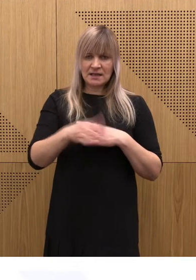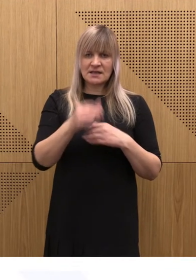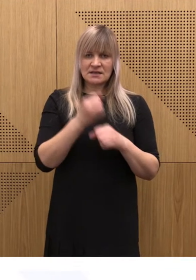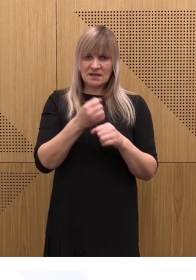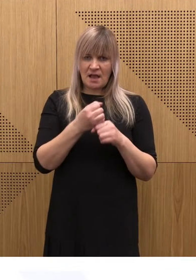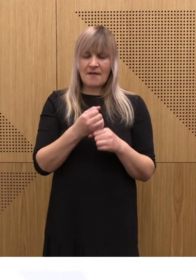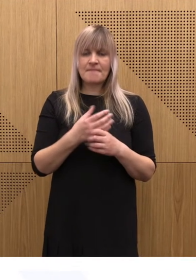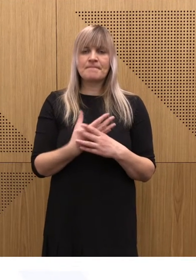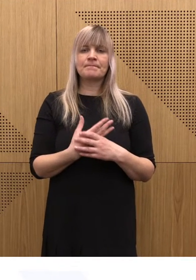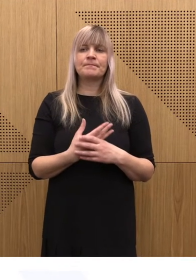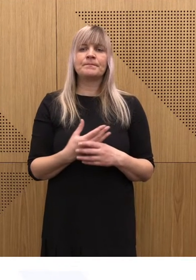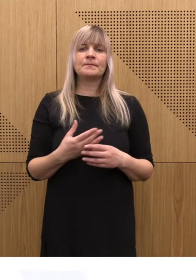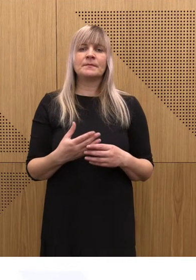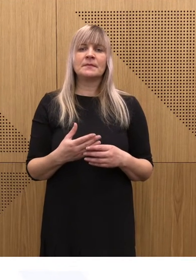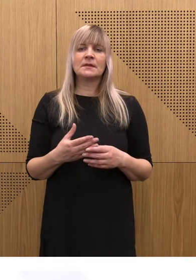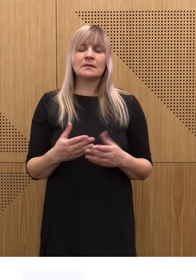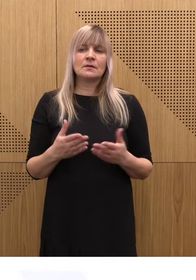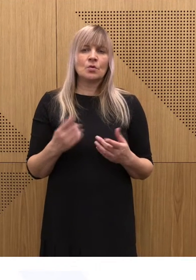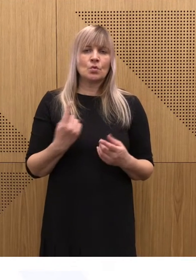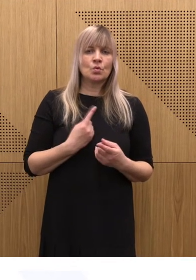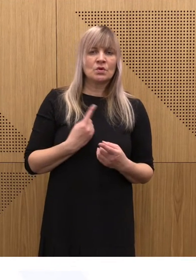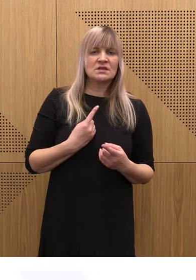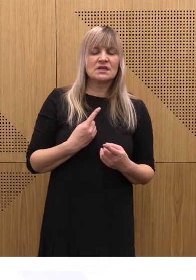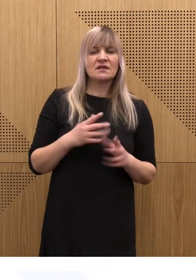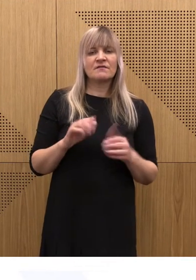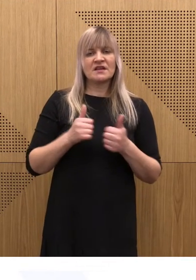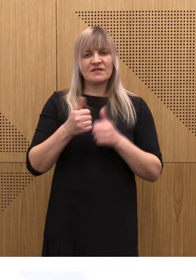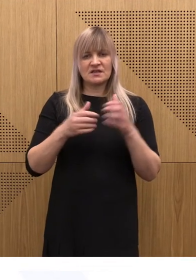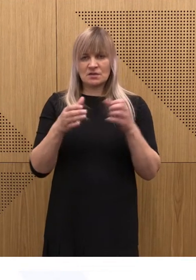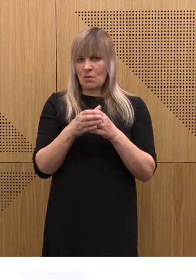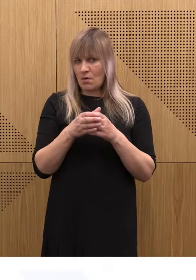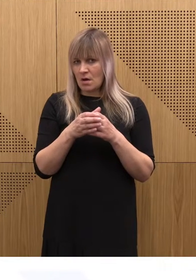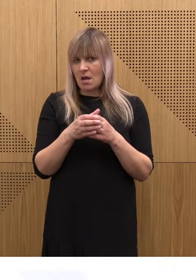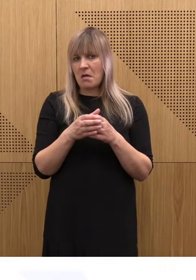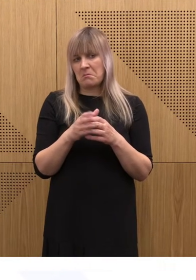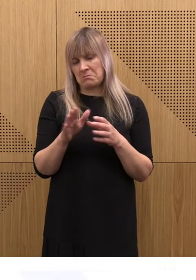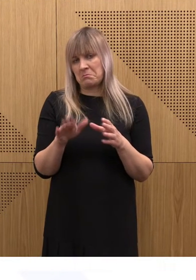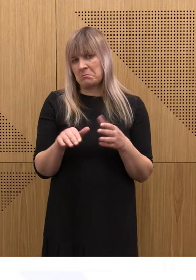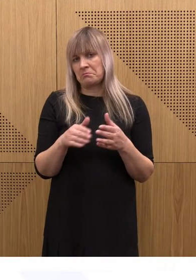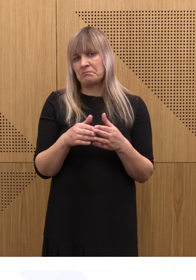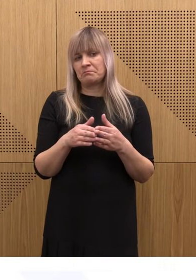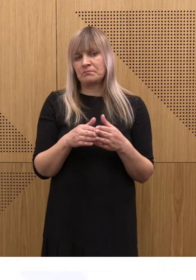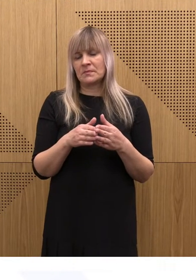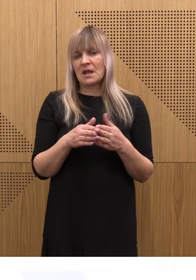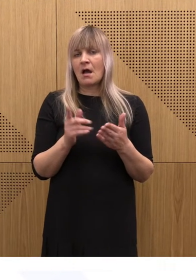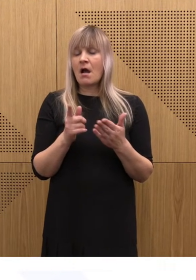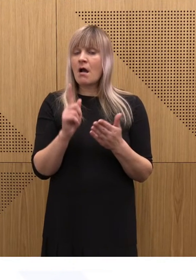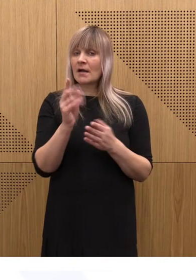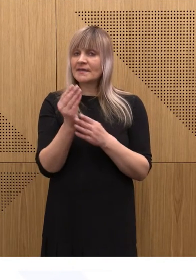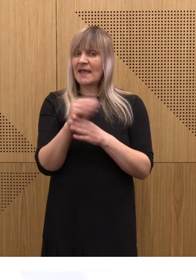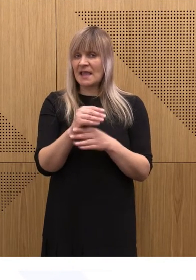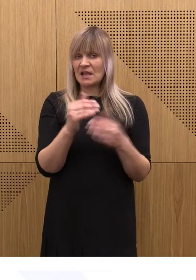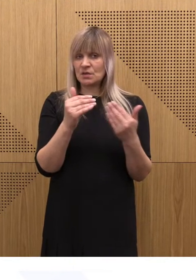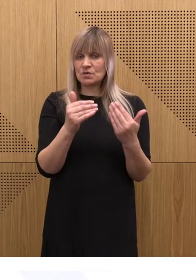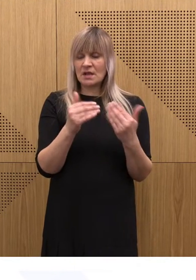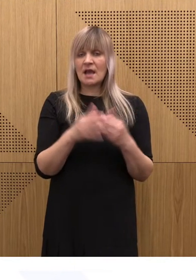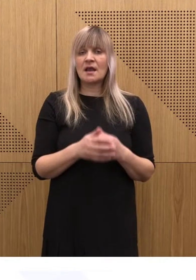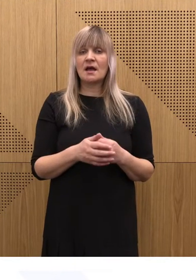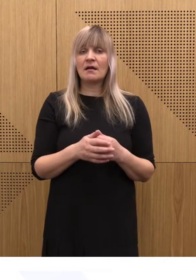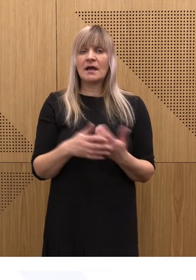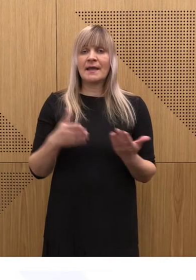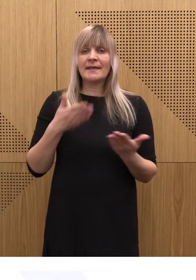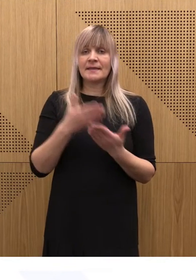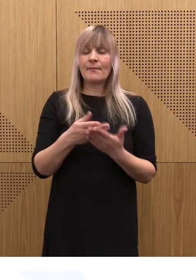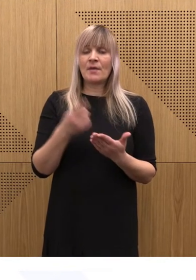tegemine, kas see on siis üksikala või võistkonnaala. Nüüd see täiendus, mis täna tuli, mis